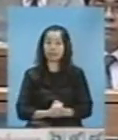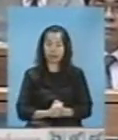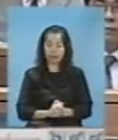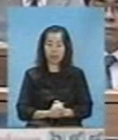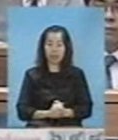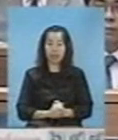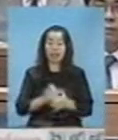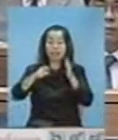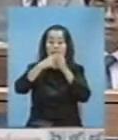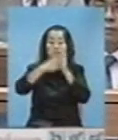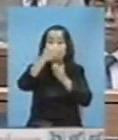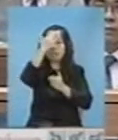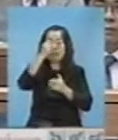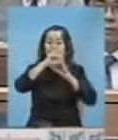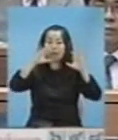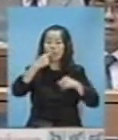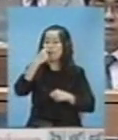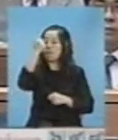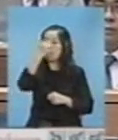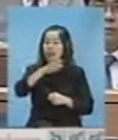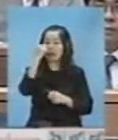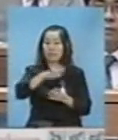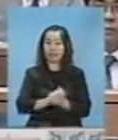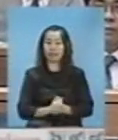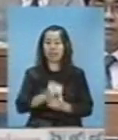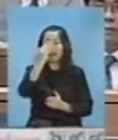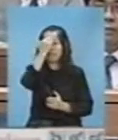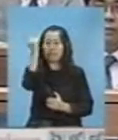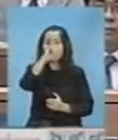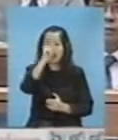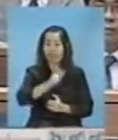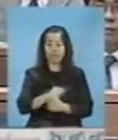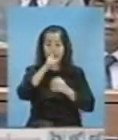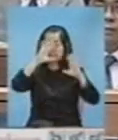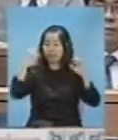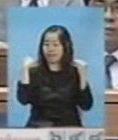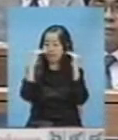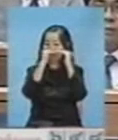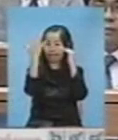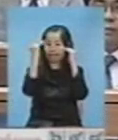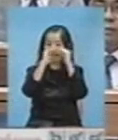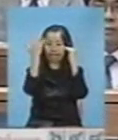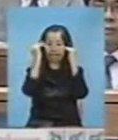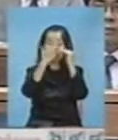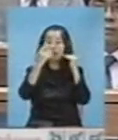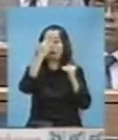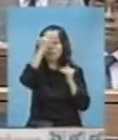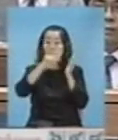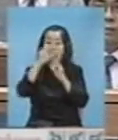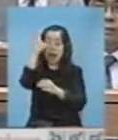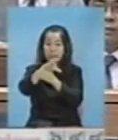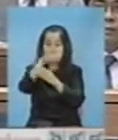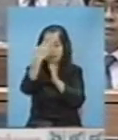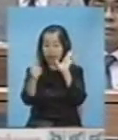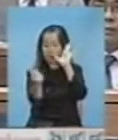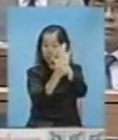หตุผลข้อนี้ท่านนำมาอ้างไม่ได้ท่านนำมาอ้างไม่ได้เพราะท่านไม่มีสิทธิ์อ้างไม่มีสิทธิ์อ้างเพราะเขาบังคับไว้ในรัฐ